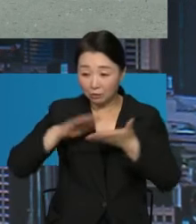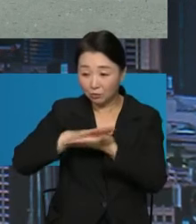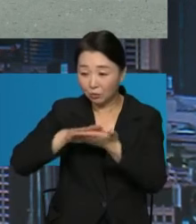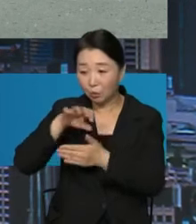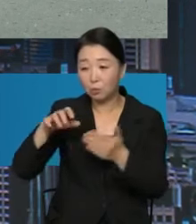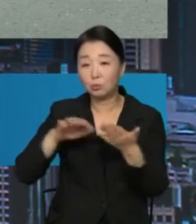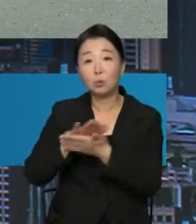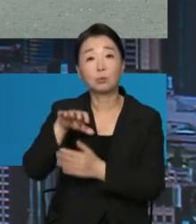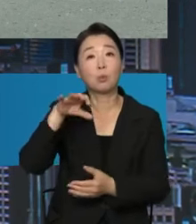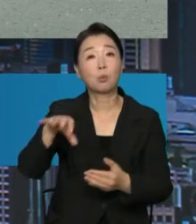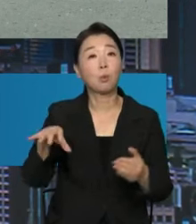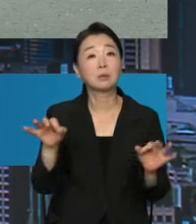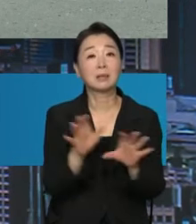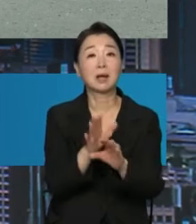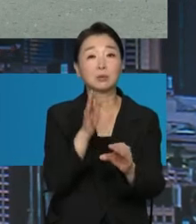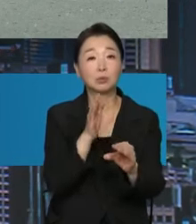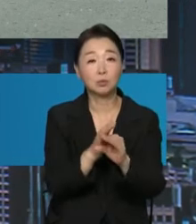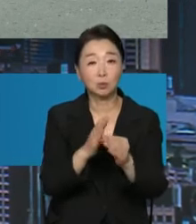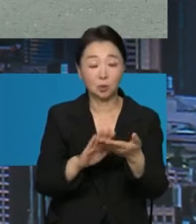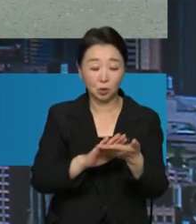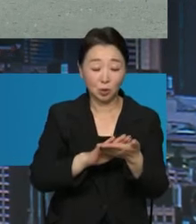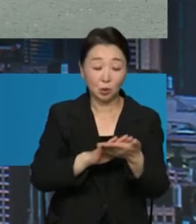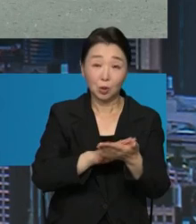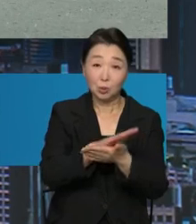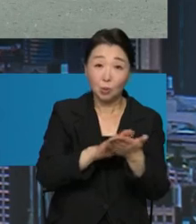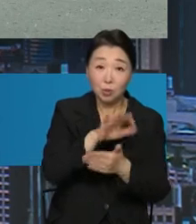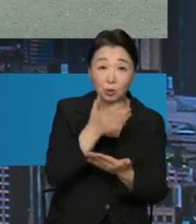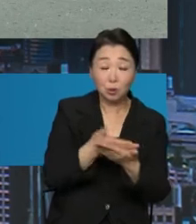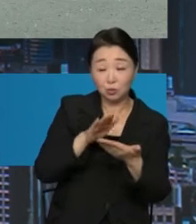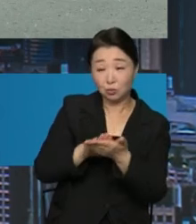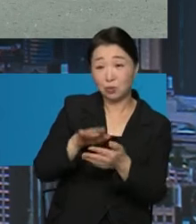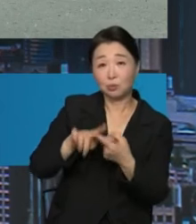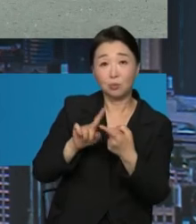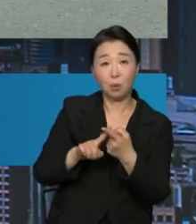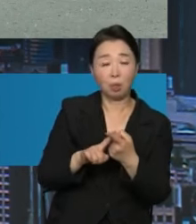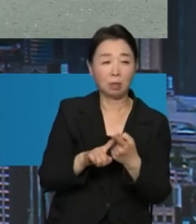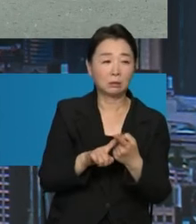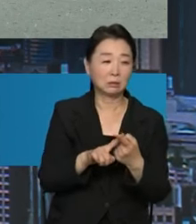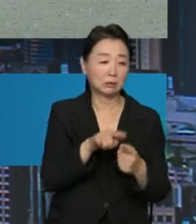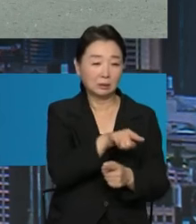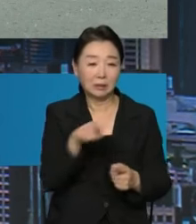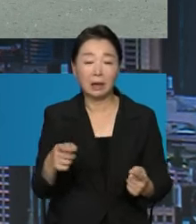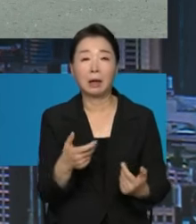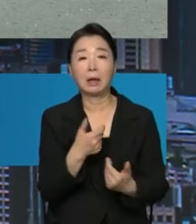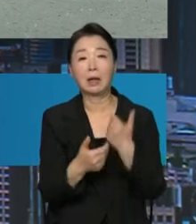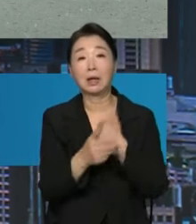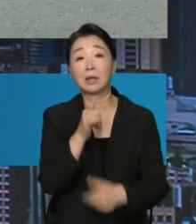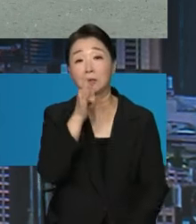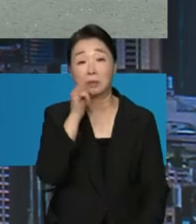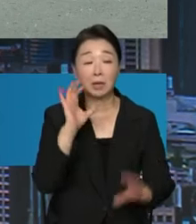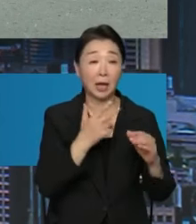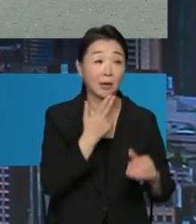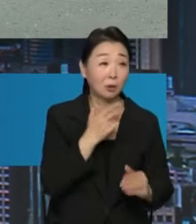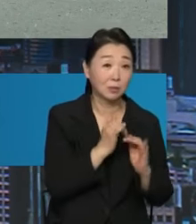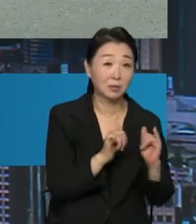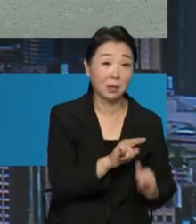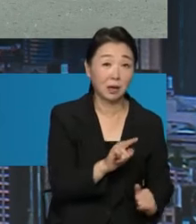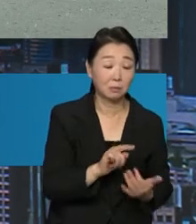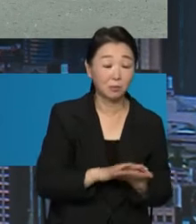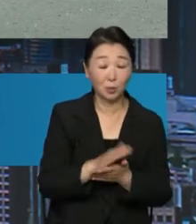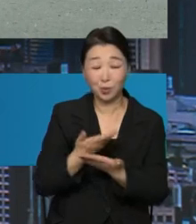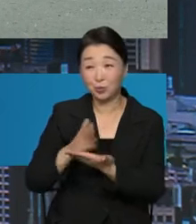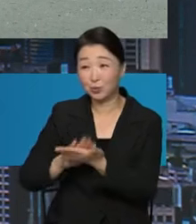있는데요. 놀이터 수리를 두고 아파트 주민들 간 갈등을 빚는 경우도 있다고 합니다. 이 아이가 없는 세대가 놀이터